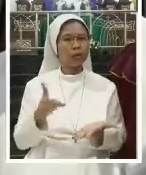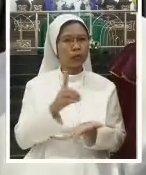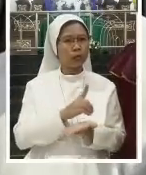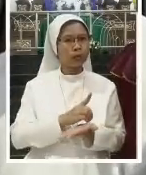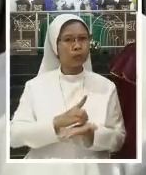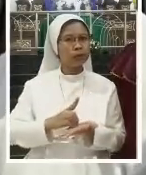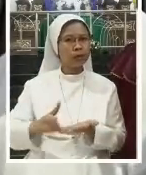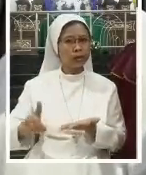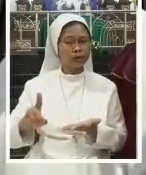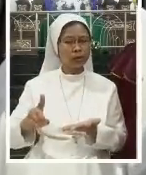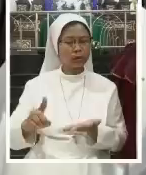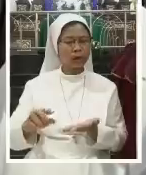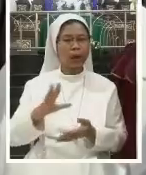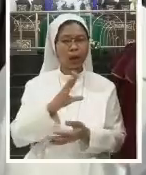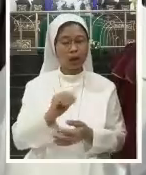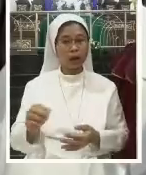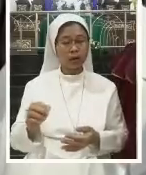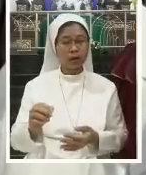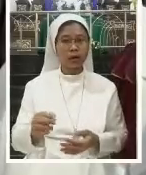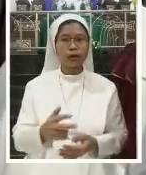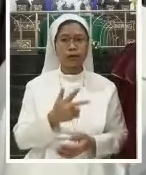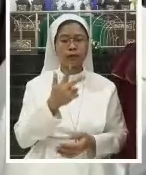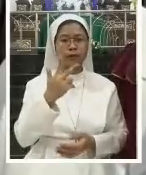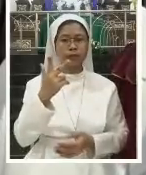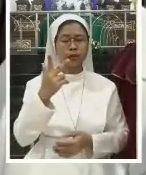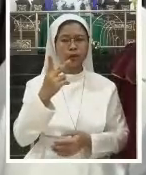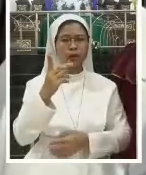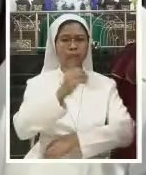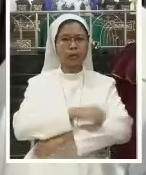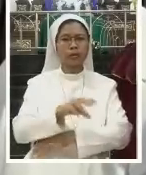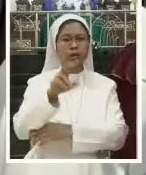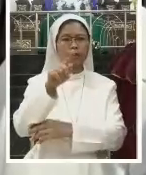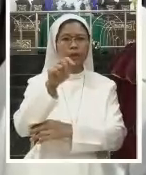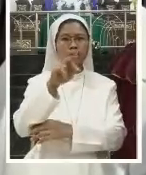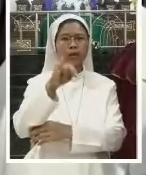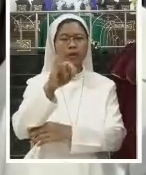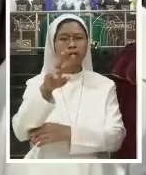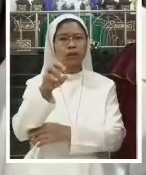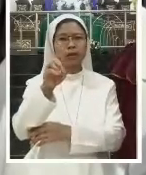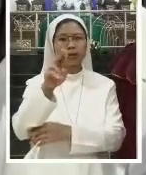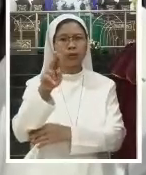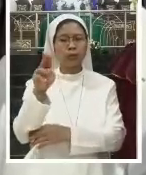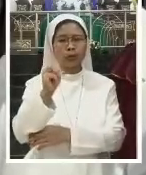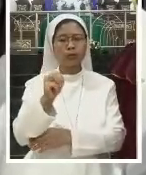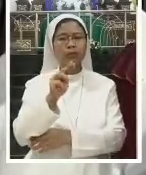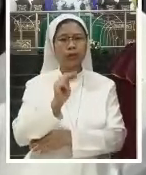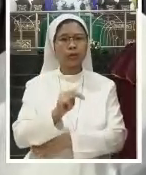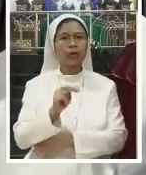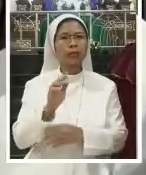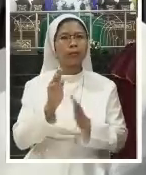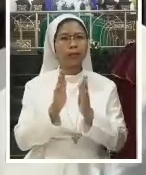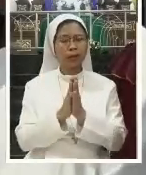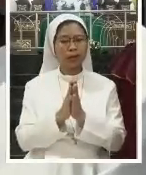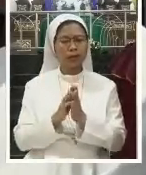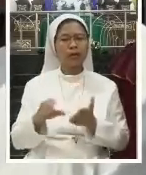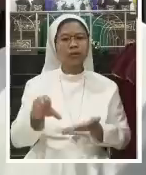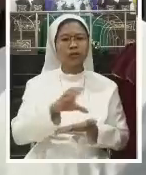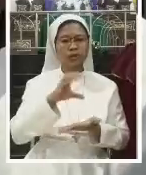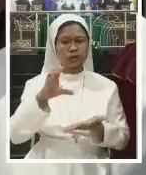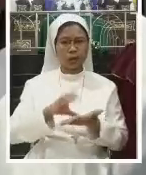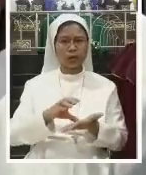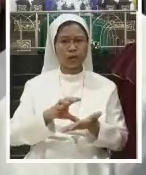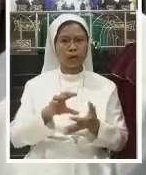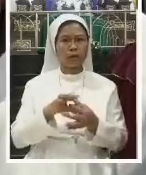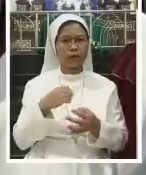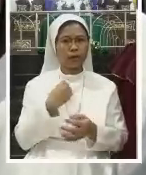na Triduo. Prayer should always be the prominent sentiment and feeling sa